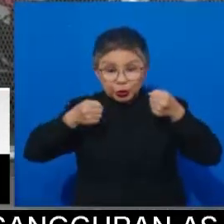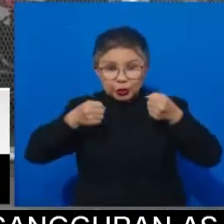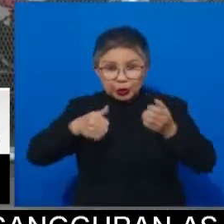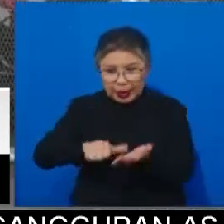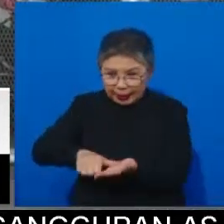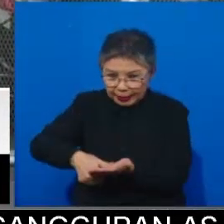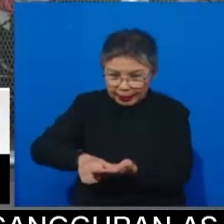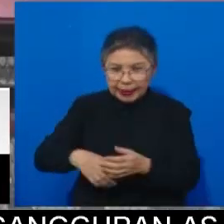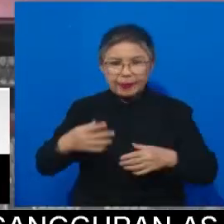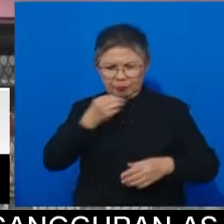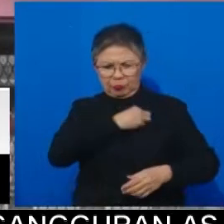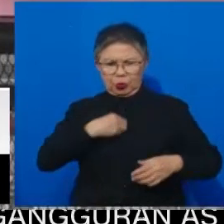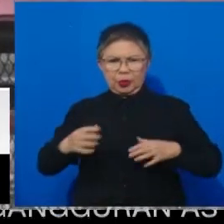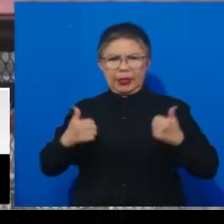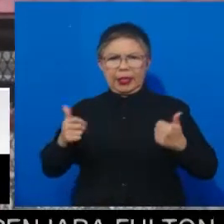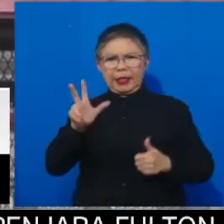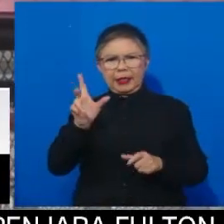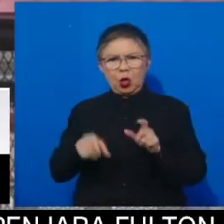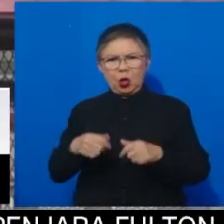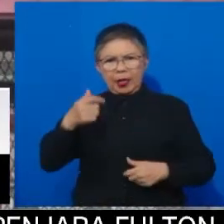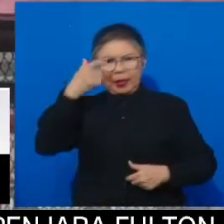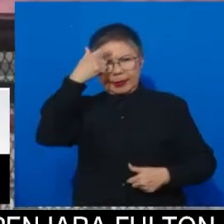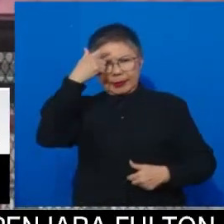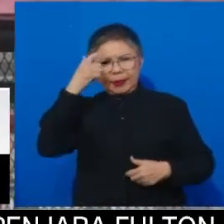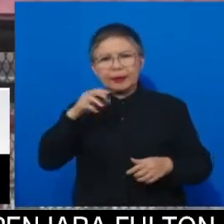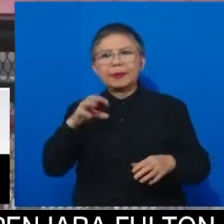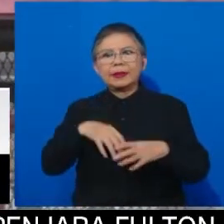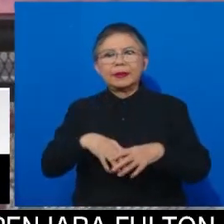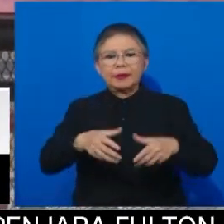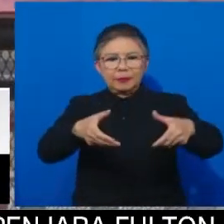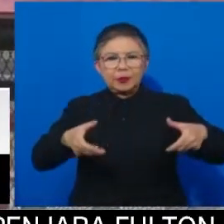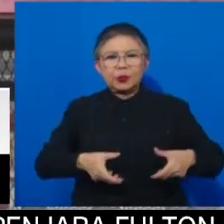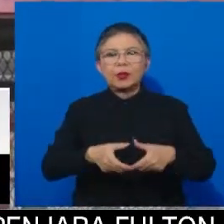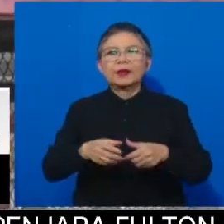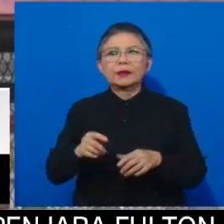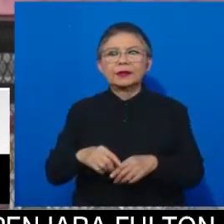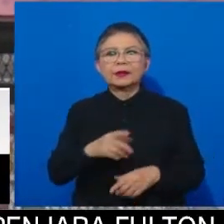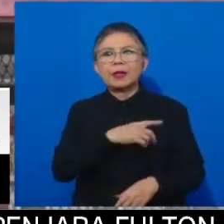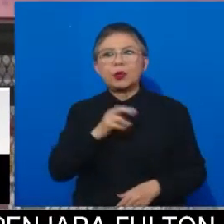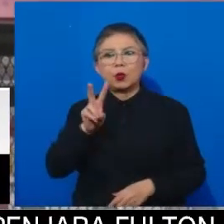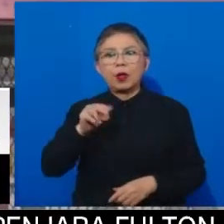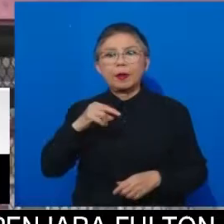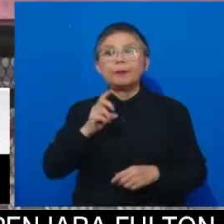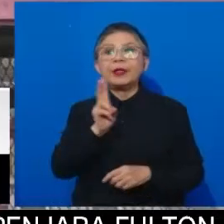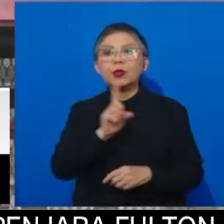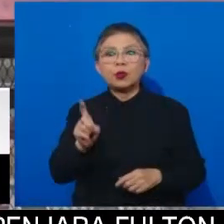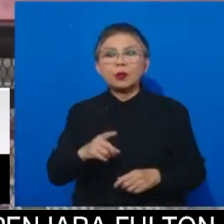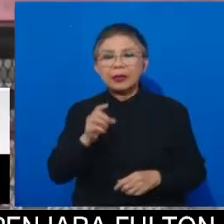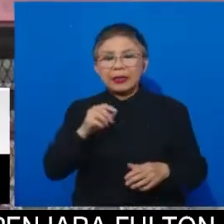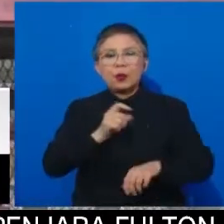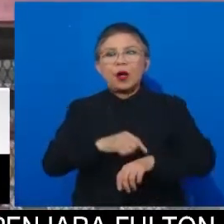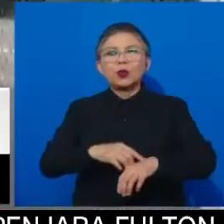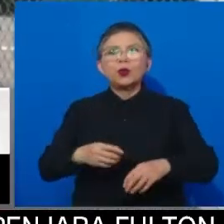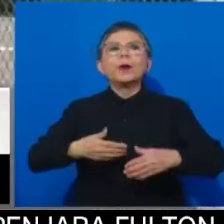dan pemeriksaan kesehatan, ketiganya akan menempati kamar masa pengenalan lingkungan selama 2 pekan ke depan.